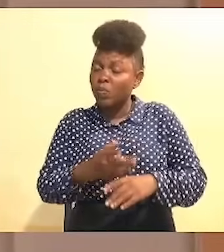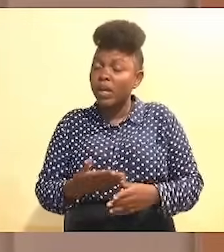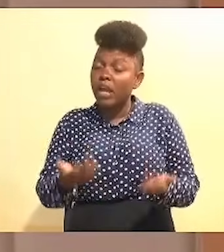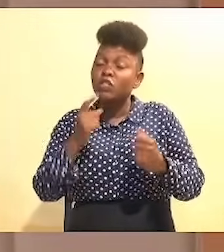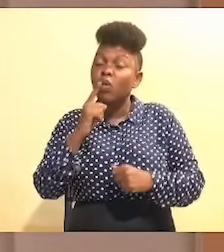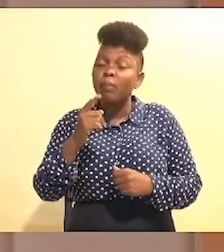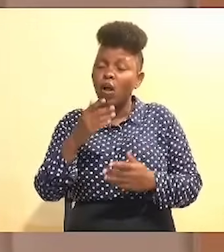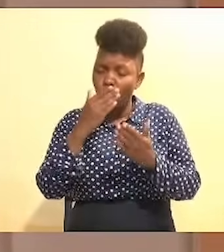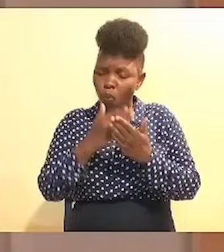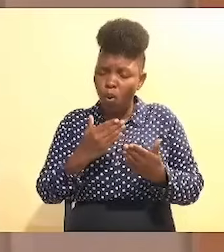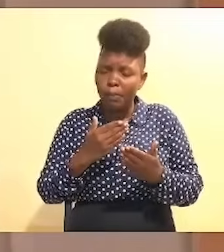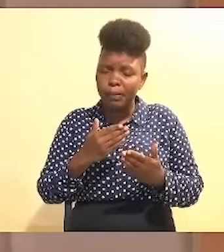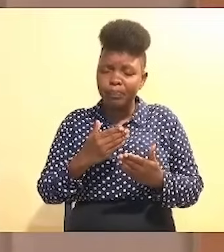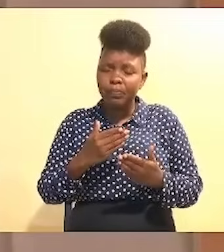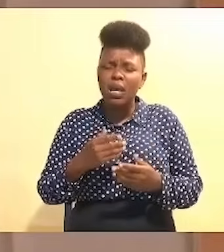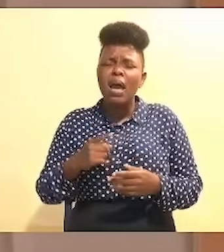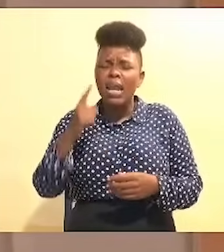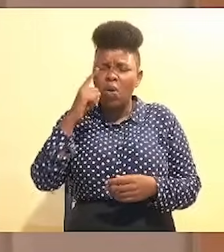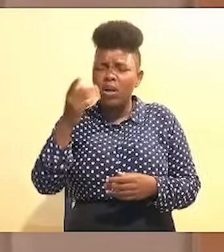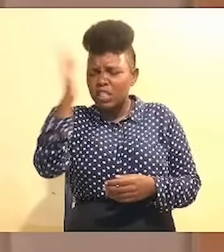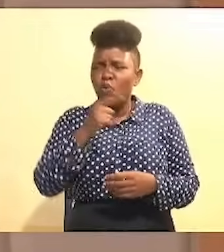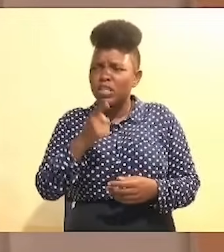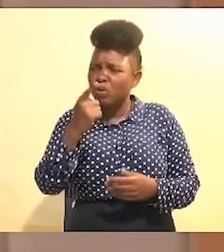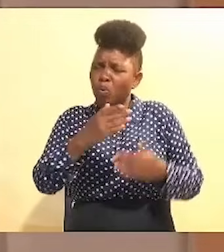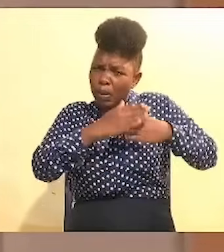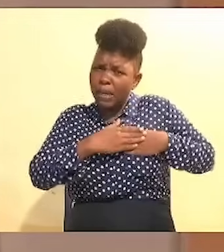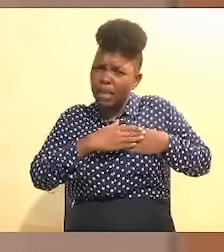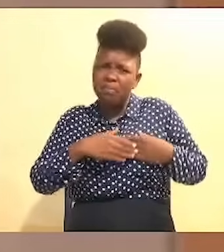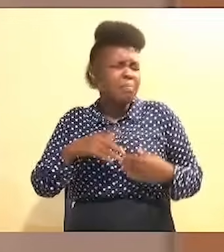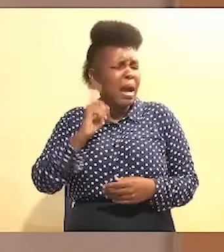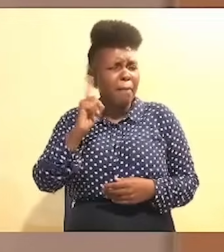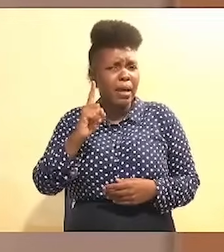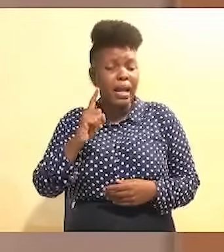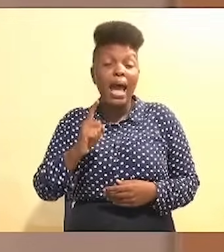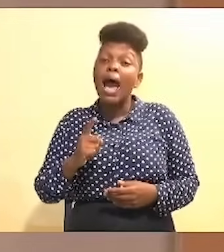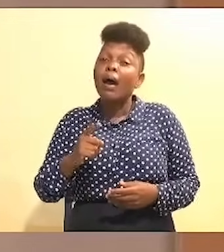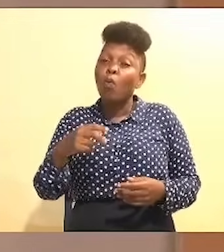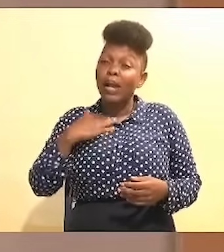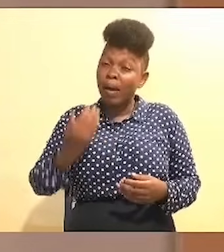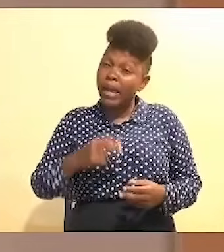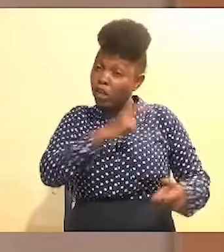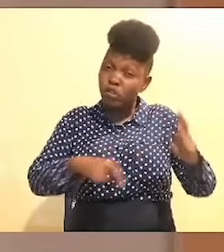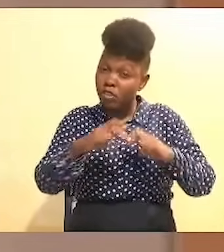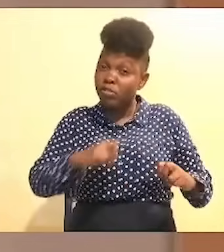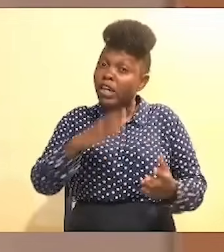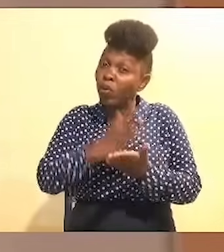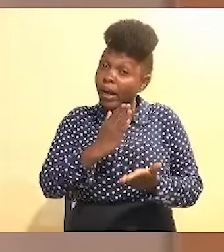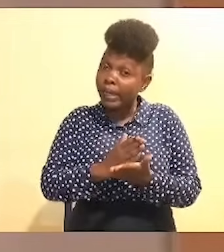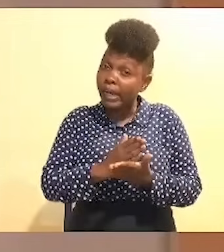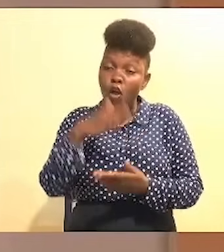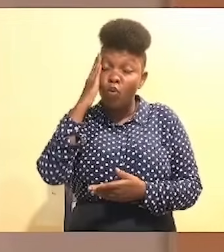maana kwamba anatafuta kwamba eti umpendi. Anachokitafuta ni assurance. Ni lugha ya kuambia hivi ni hakikishie kwamba bado